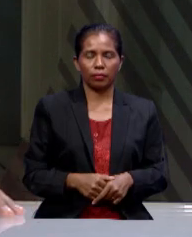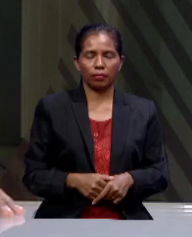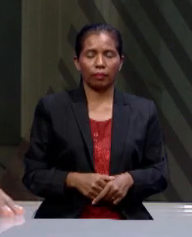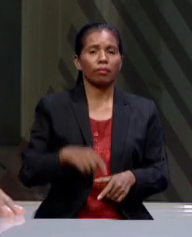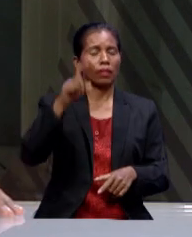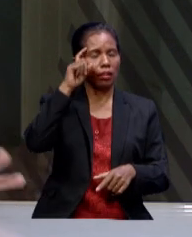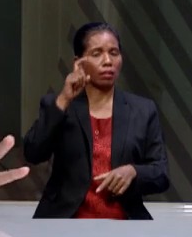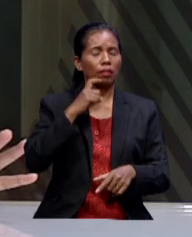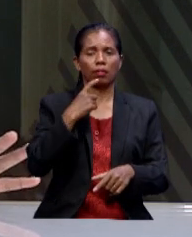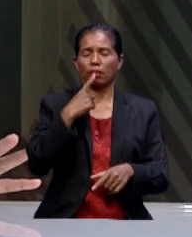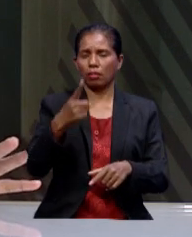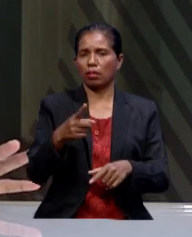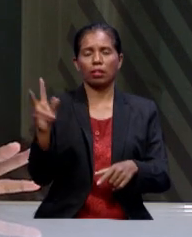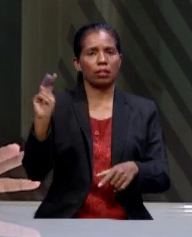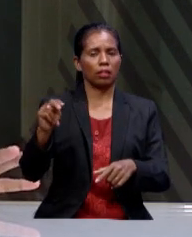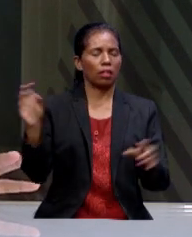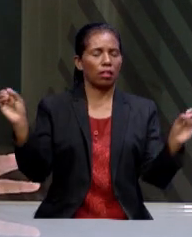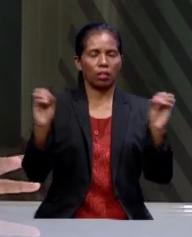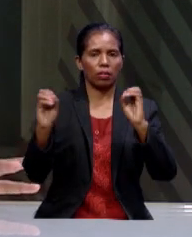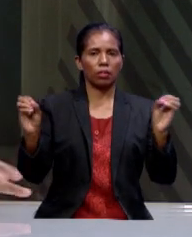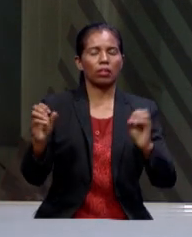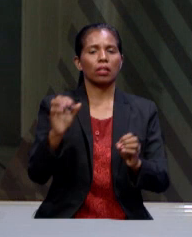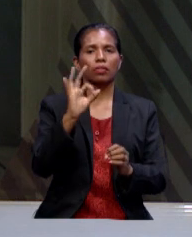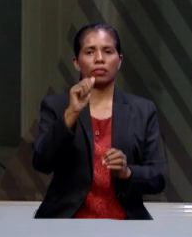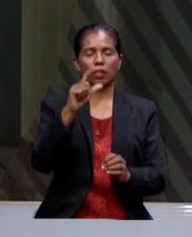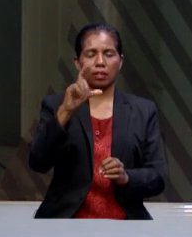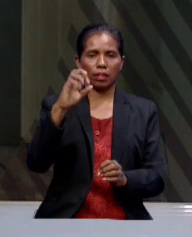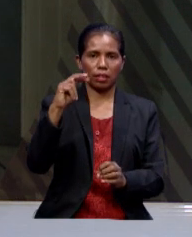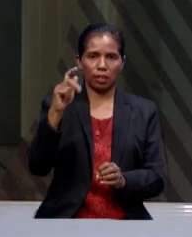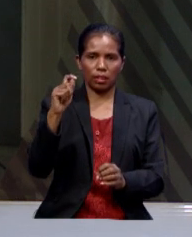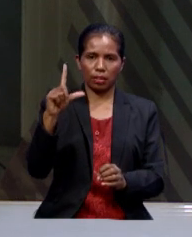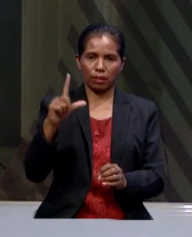Kerala Shannon Guzmonga Teteng Nyela Os Ona Valentil.